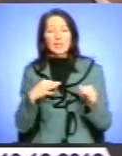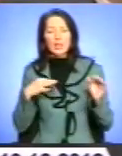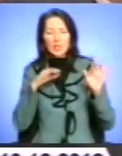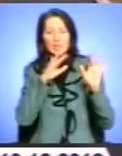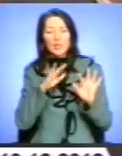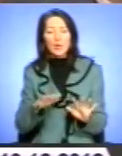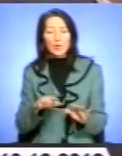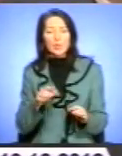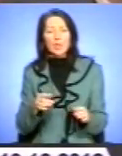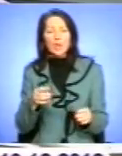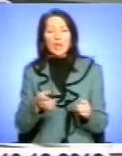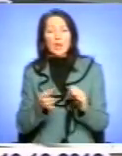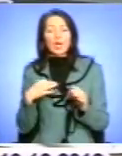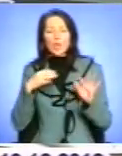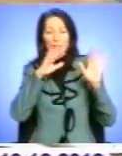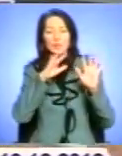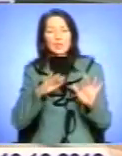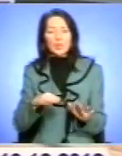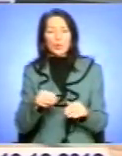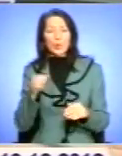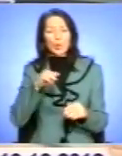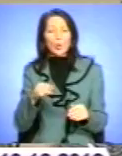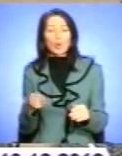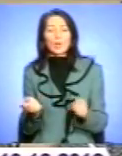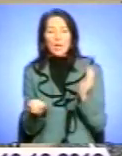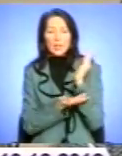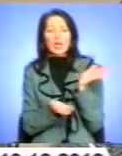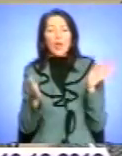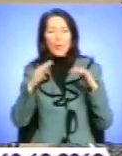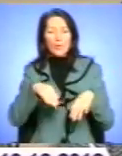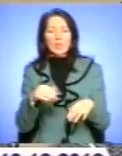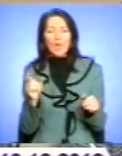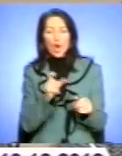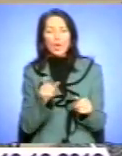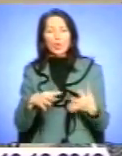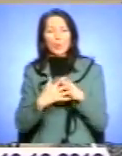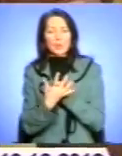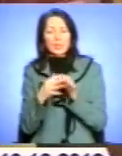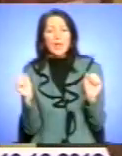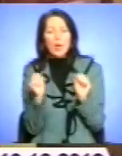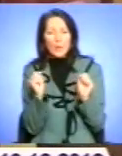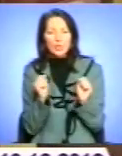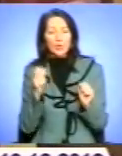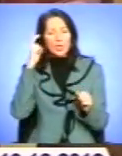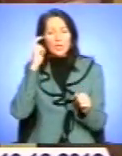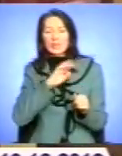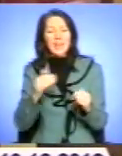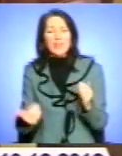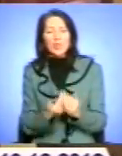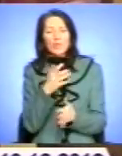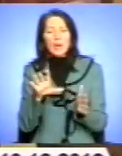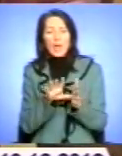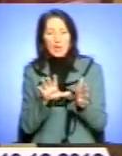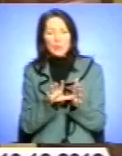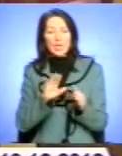дерева на лінії електропередач. Нині люди по селах мерзнуть, бо Київщина ще не відновила енергопостачання після тижневих хуртовин. Претензії Вазарова і